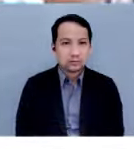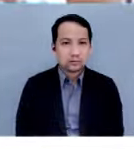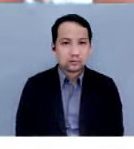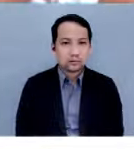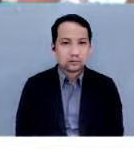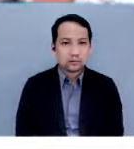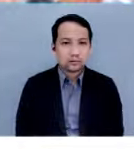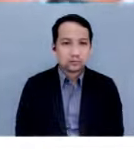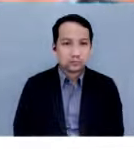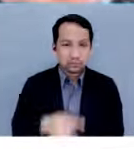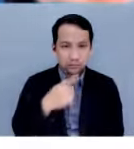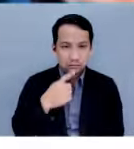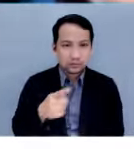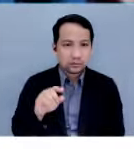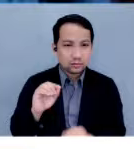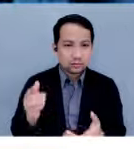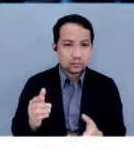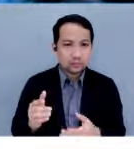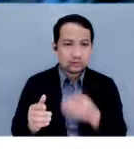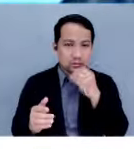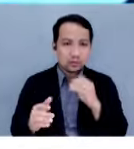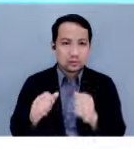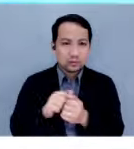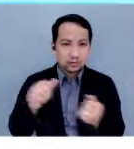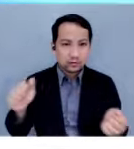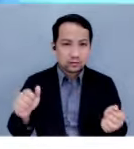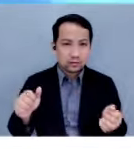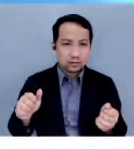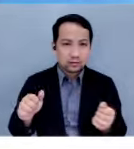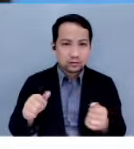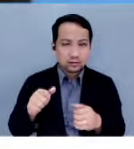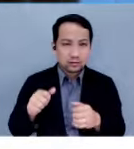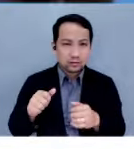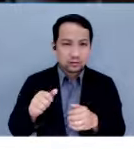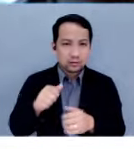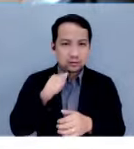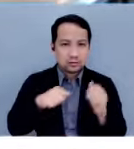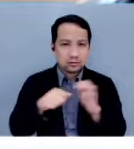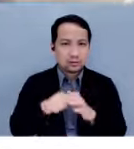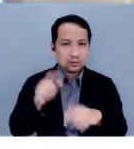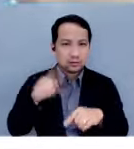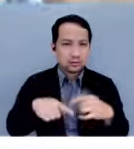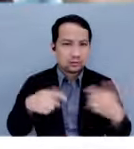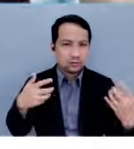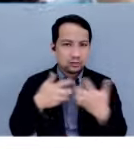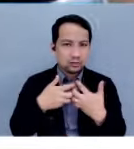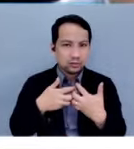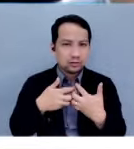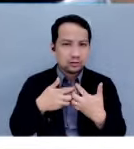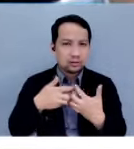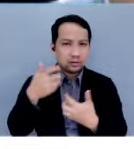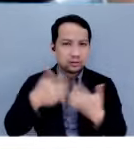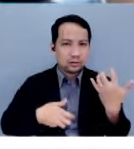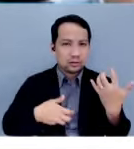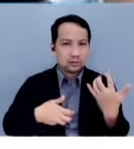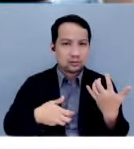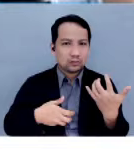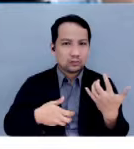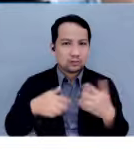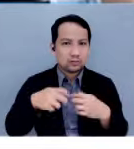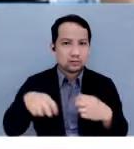mo, walang warrant at covert operation. Hindi kayo tumutugma to pa. Dito may kita, Mr. Chair,